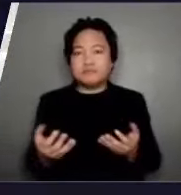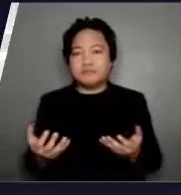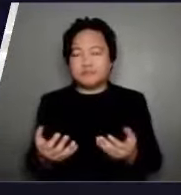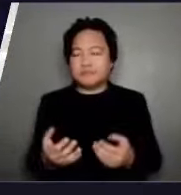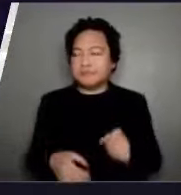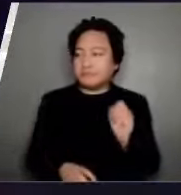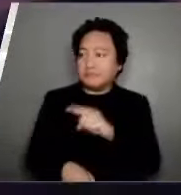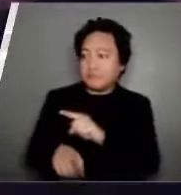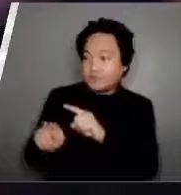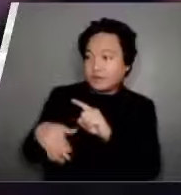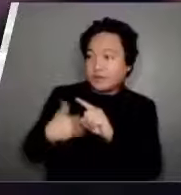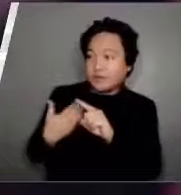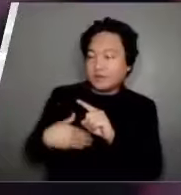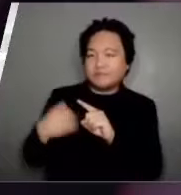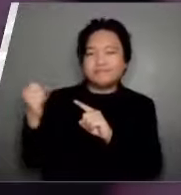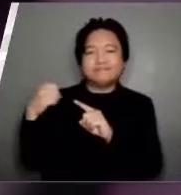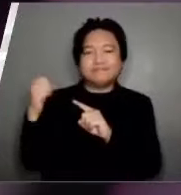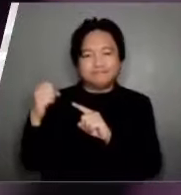am happy. I'm better.